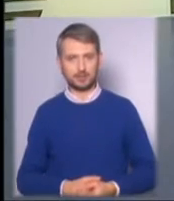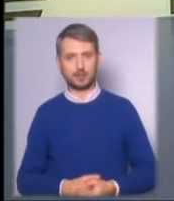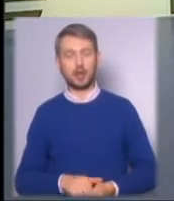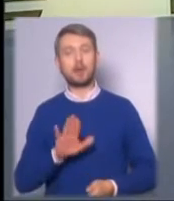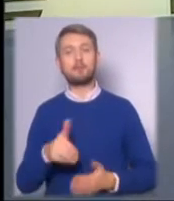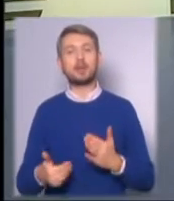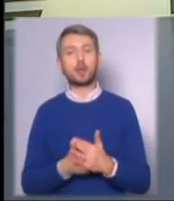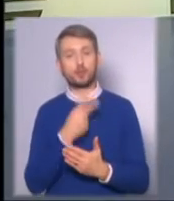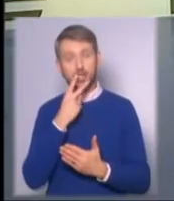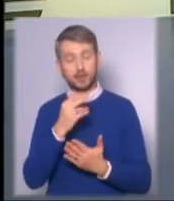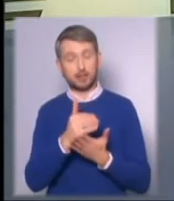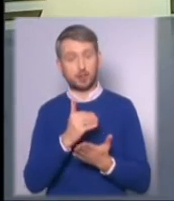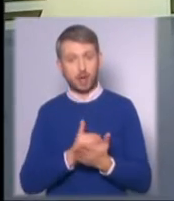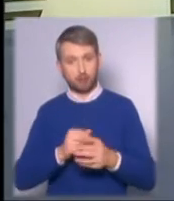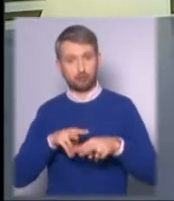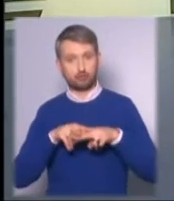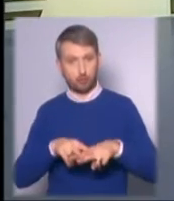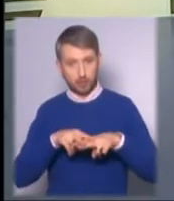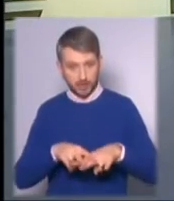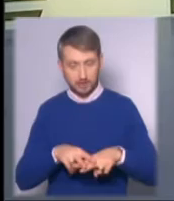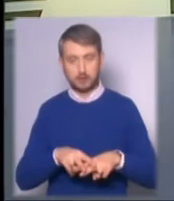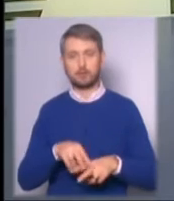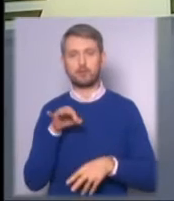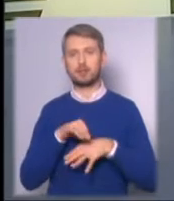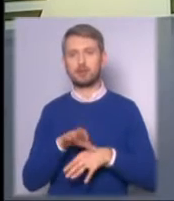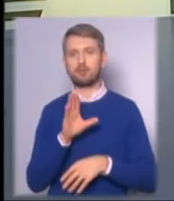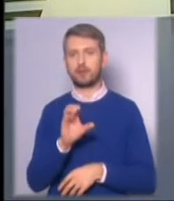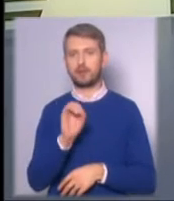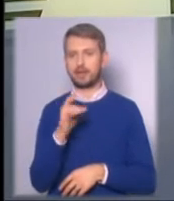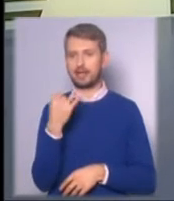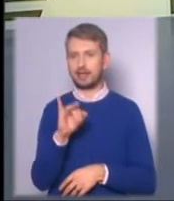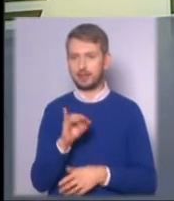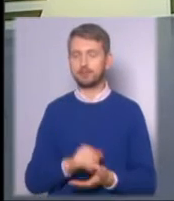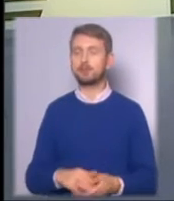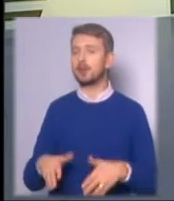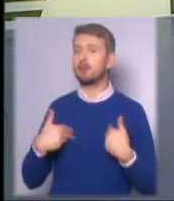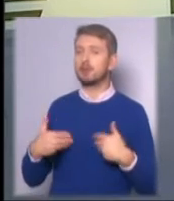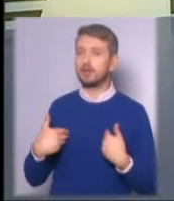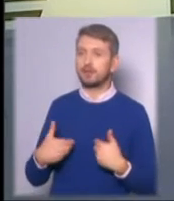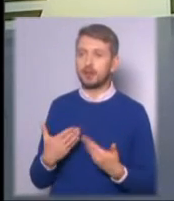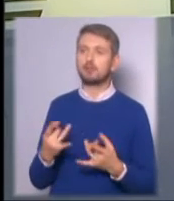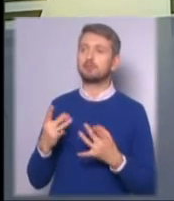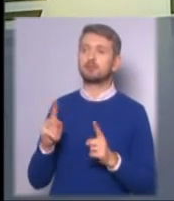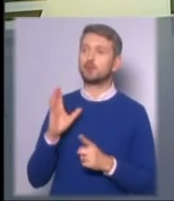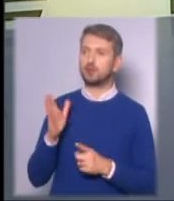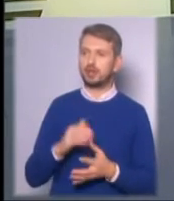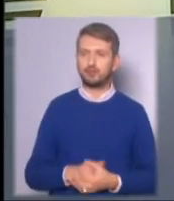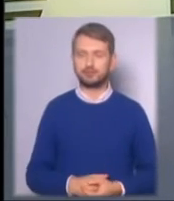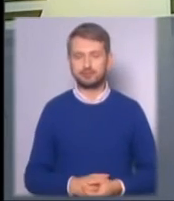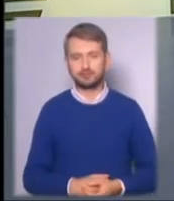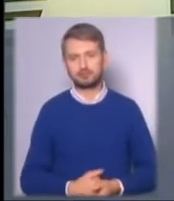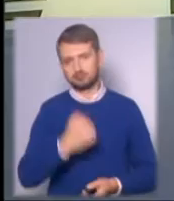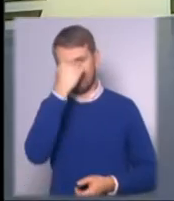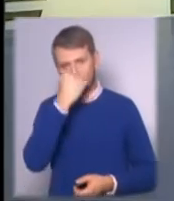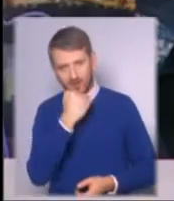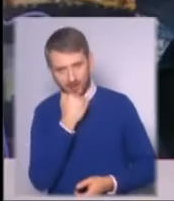Після новини ефір телеканалу «Київ» продовжить Сергій Дойко з програмою «Столиця». Сергію, я тебе вітаю. Проанонсуй, будь ласка. Дякую, Олексо. В